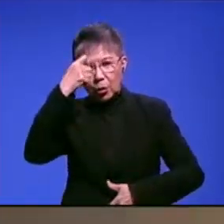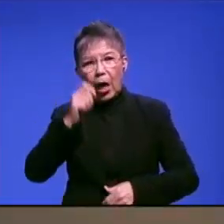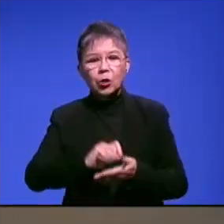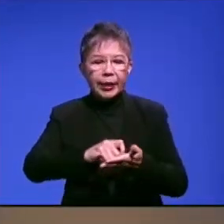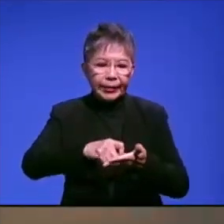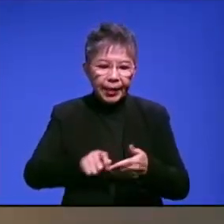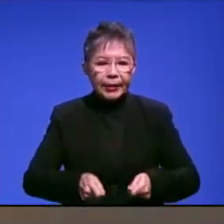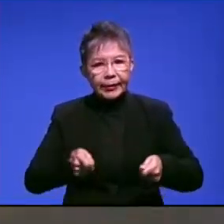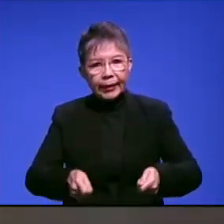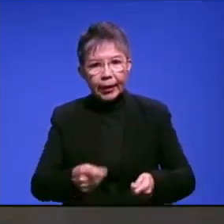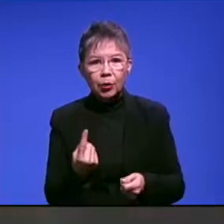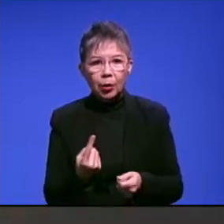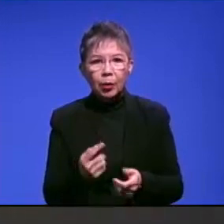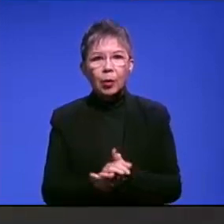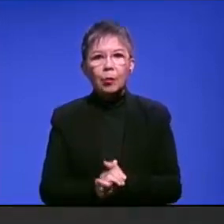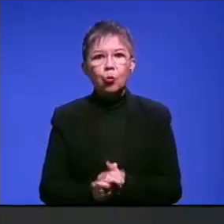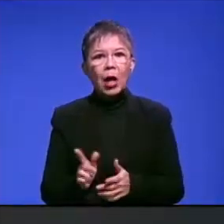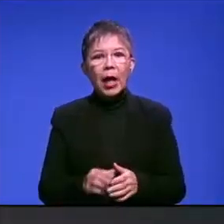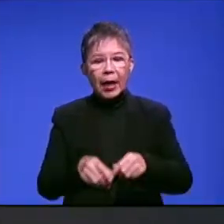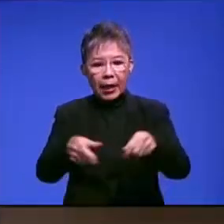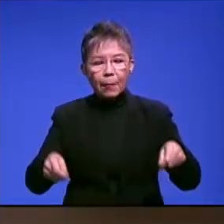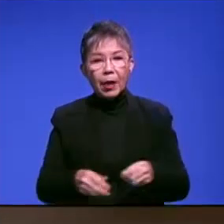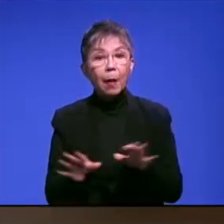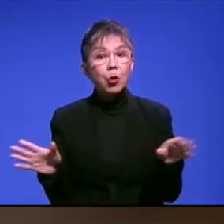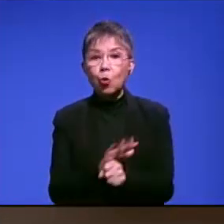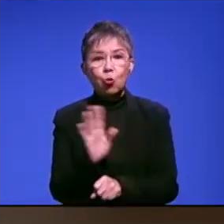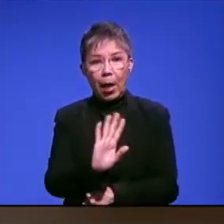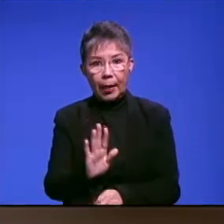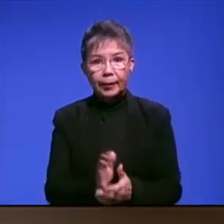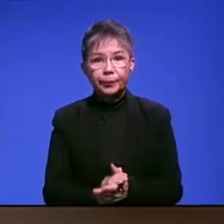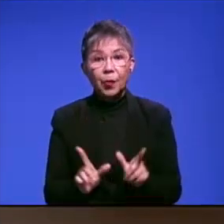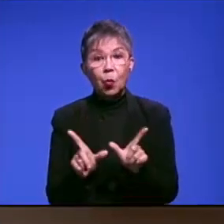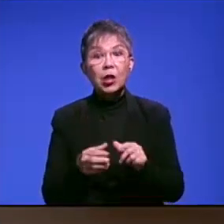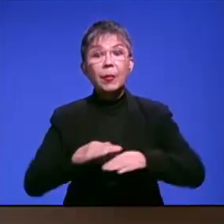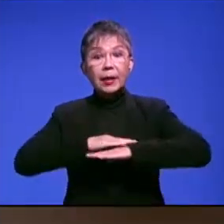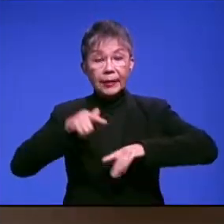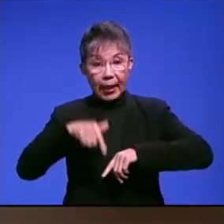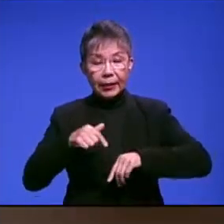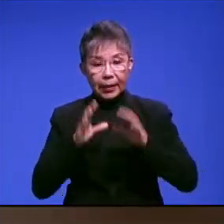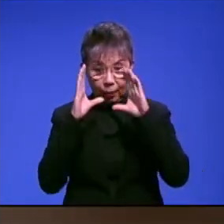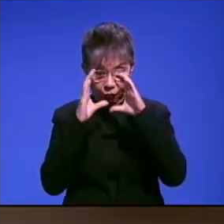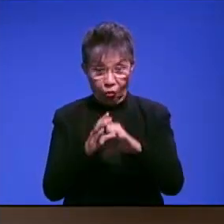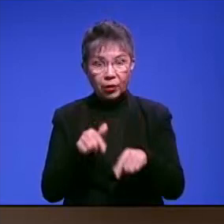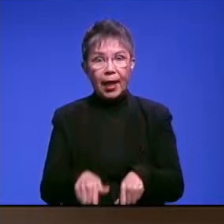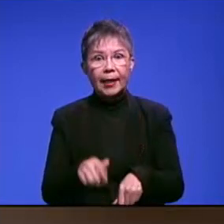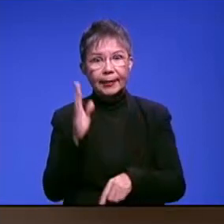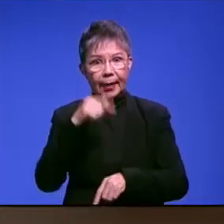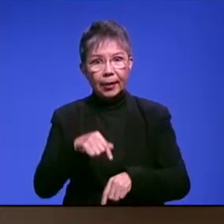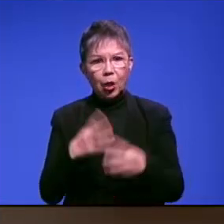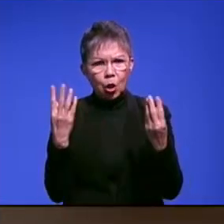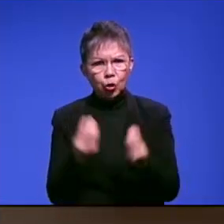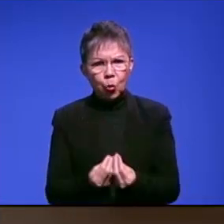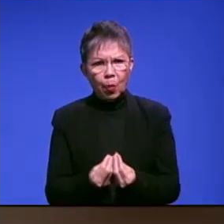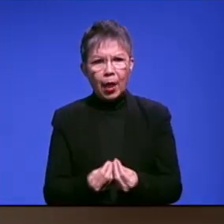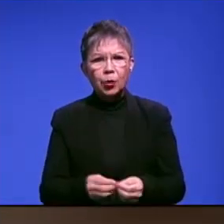registrasi terlebih dahulu dan bukan karena kamar yang penuh. Wisma Atlet memang tengah jadi sorotan publik, terlebih saat ini jumlah